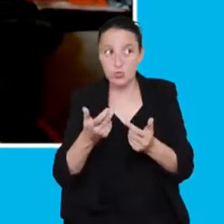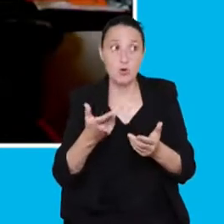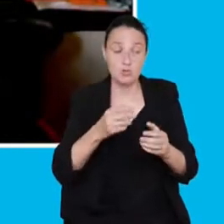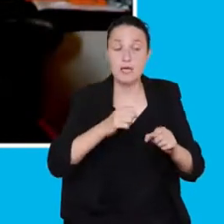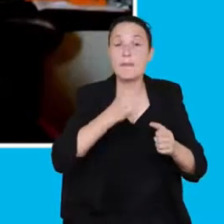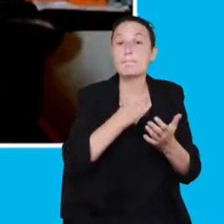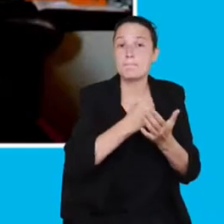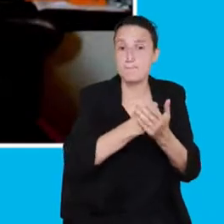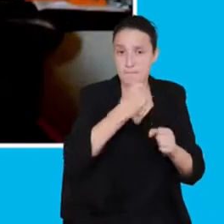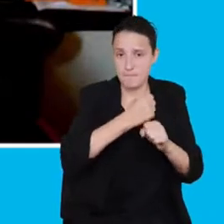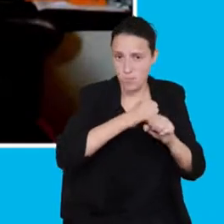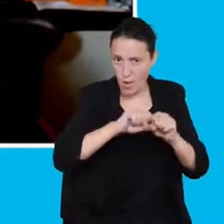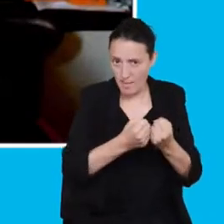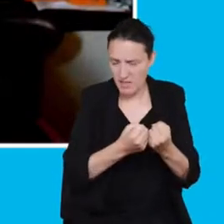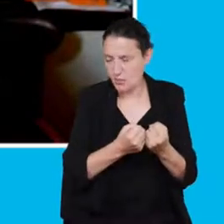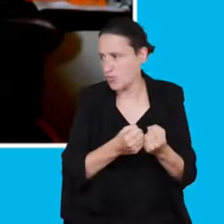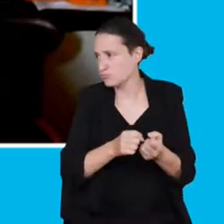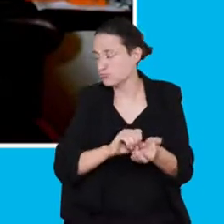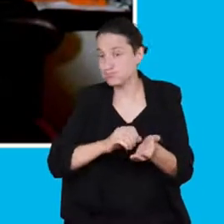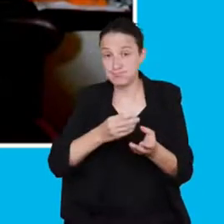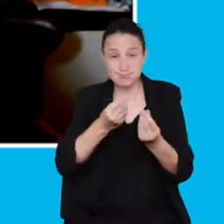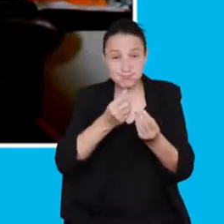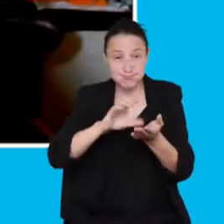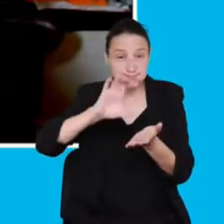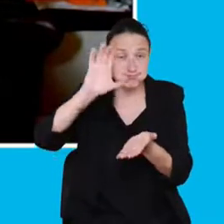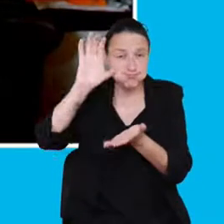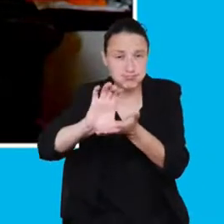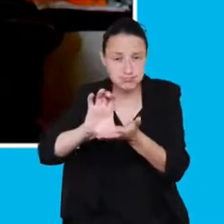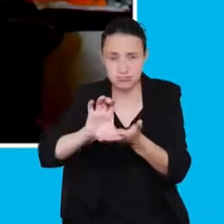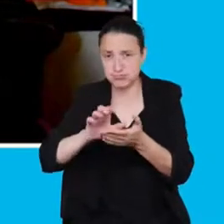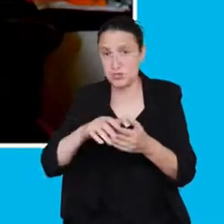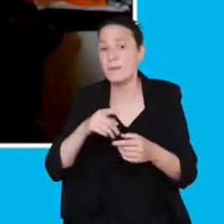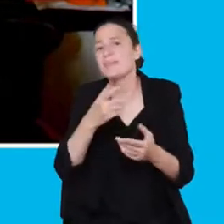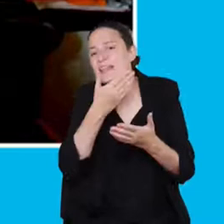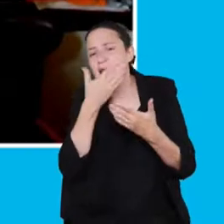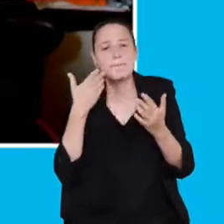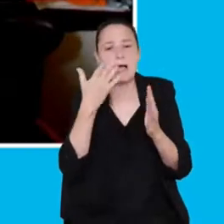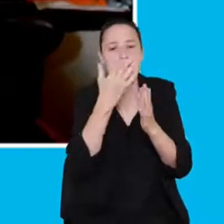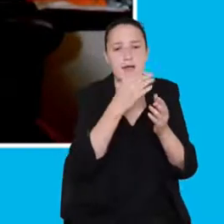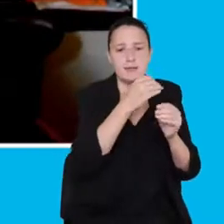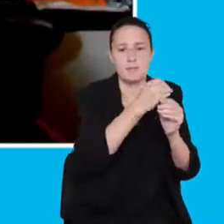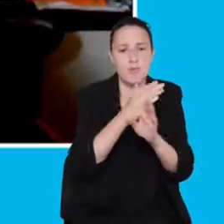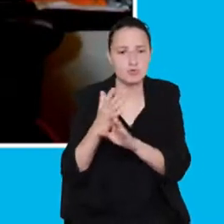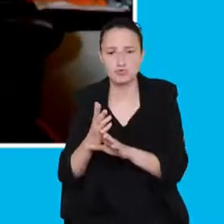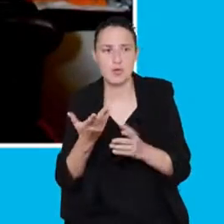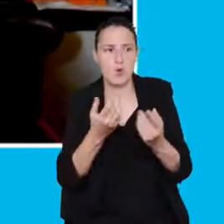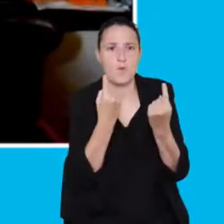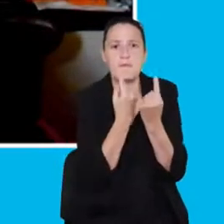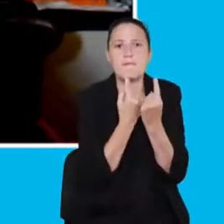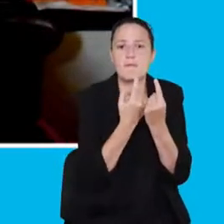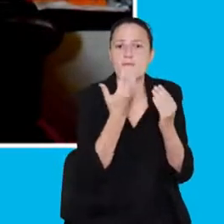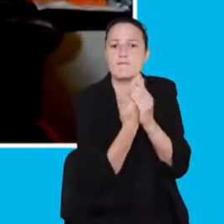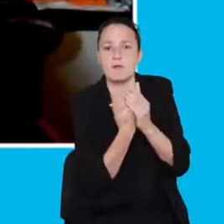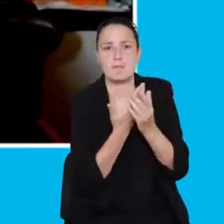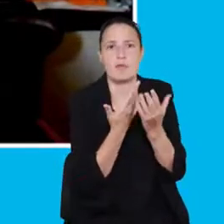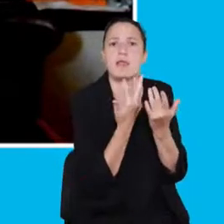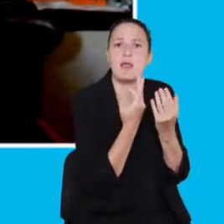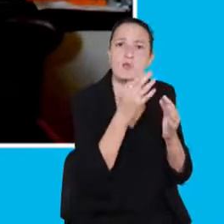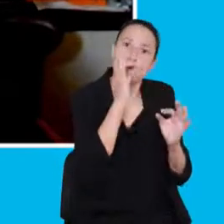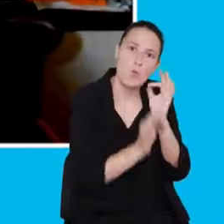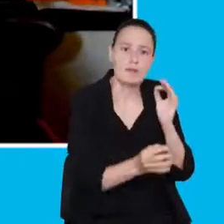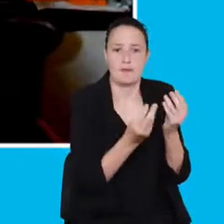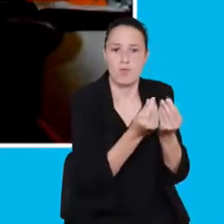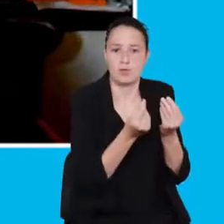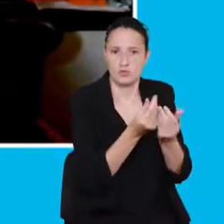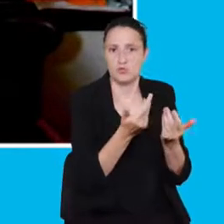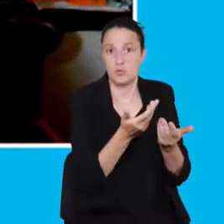sumy. Oczywiście nie mamy tego rozpisanego, jakie zakłady płaciły. Myślę, że te największe i czy to